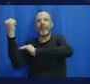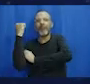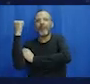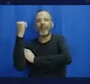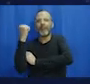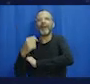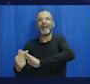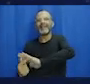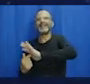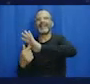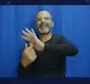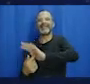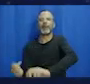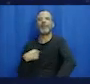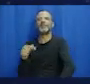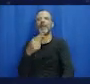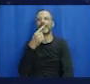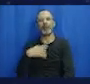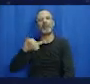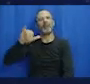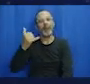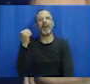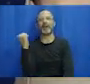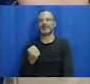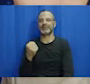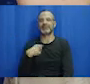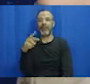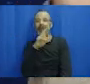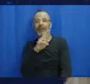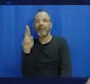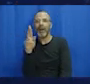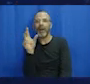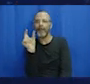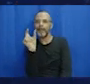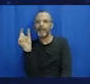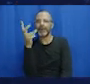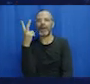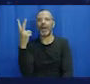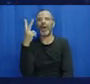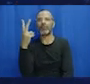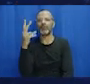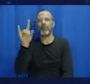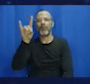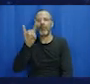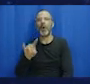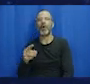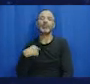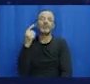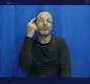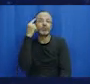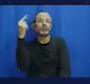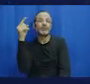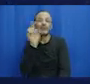مين؟ أمام ناخبينه، حتى يقول والله إني عملت كذا وكذا. فقط أعطيك بند مهم جدا في قانون القومية، هو باعتقادي يعني